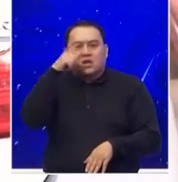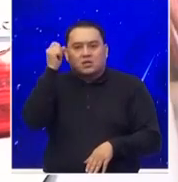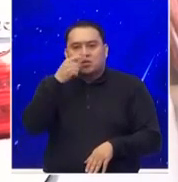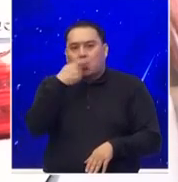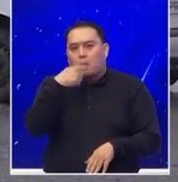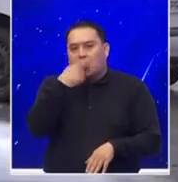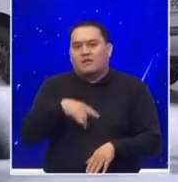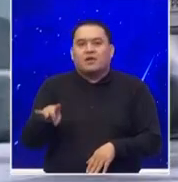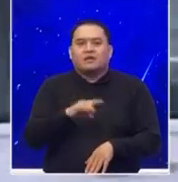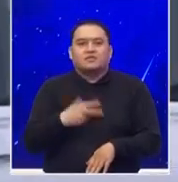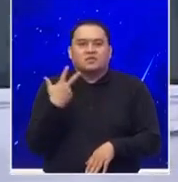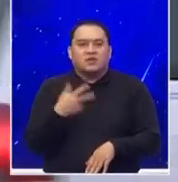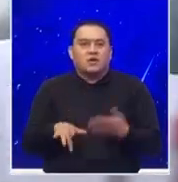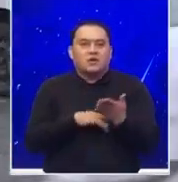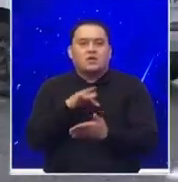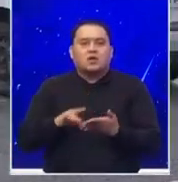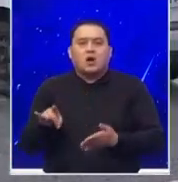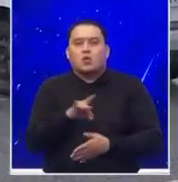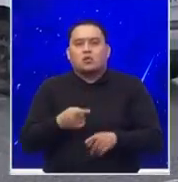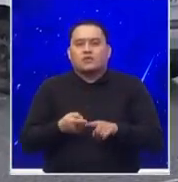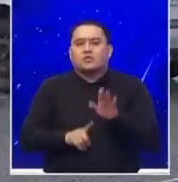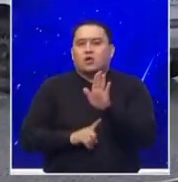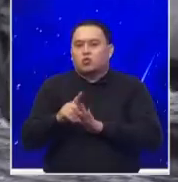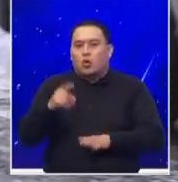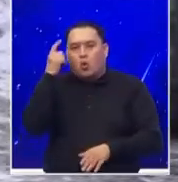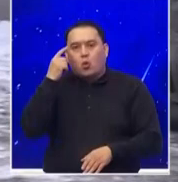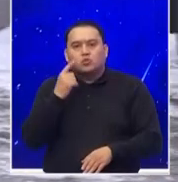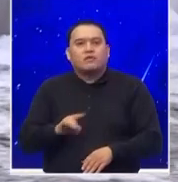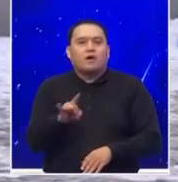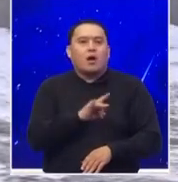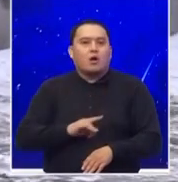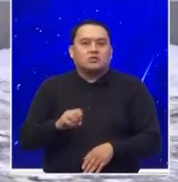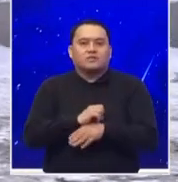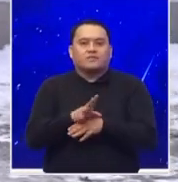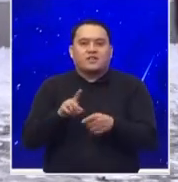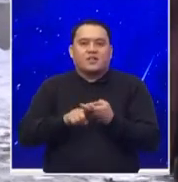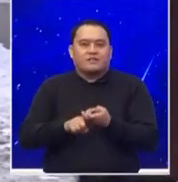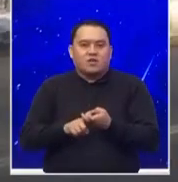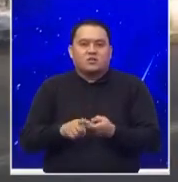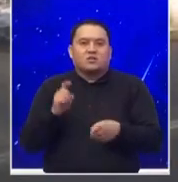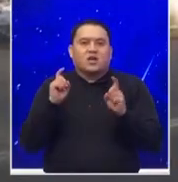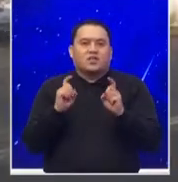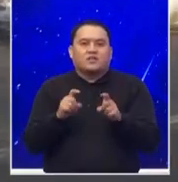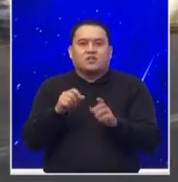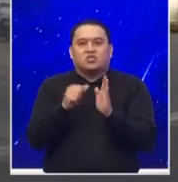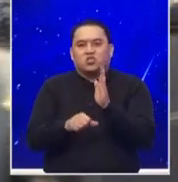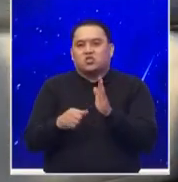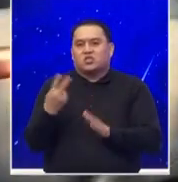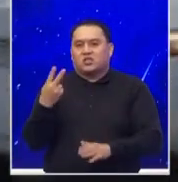Коксузский, Искендинский и Памфиловский районы. С начала года в Коксузском районе с COVID-инфекцией уже